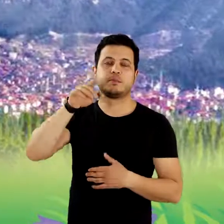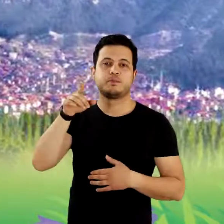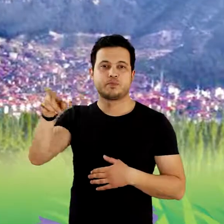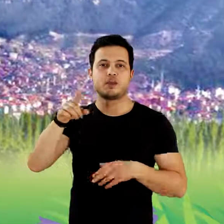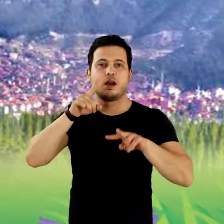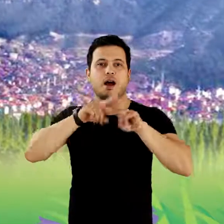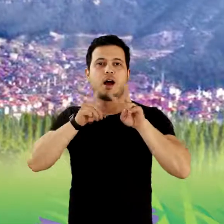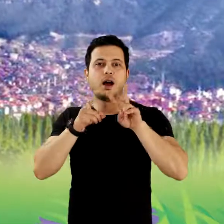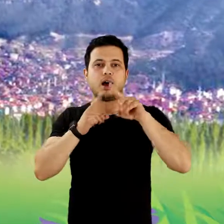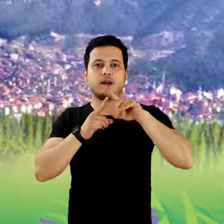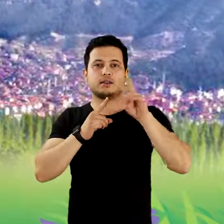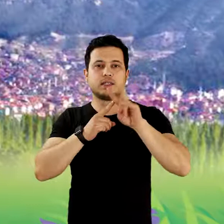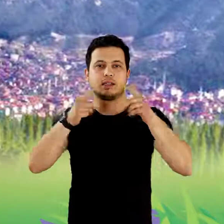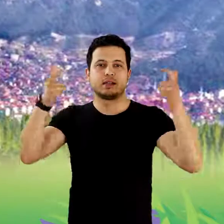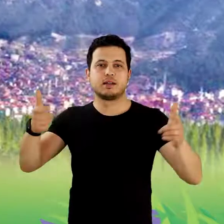kentin adı nedir?